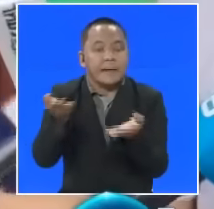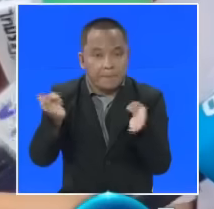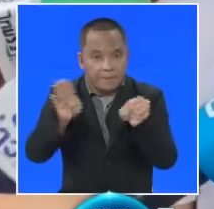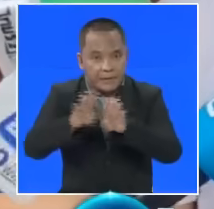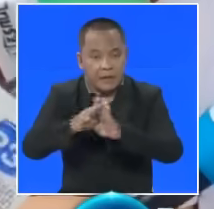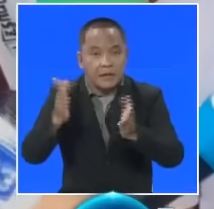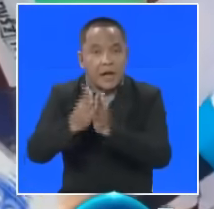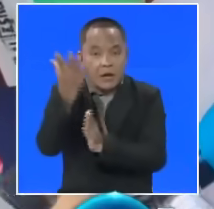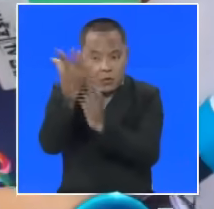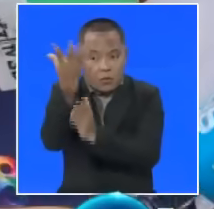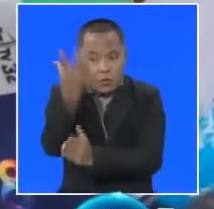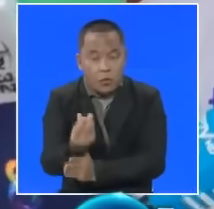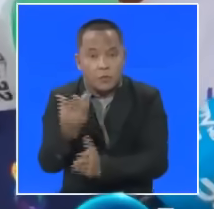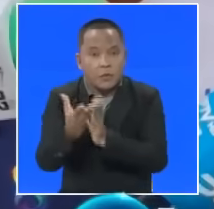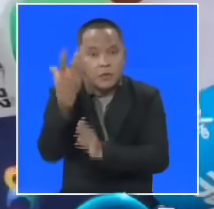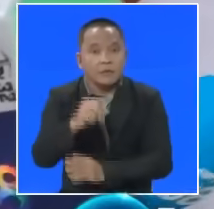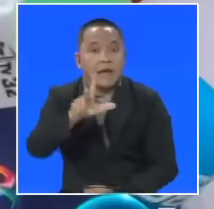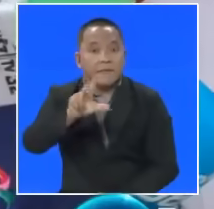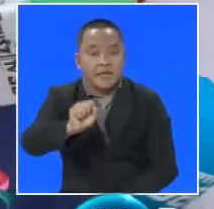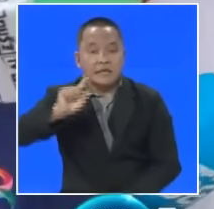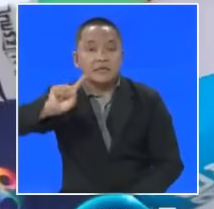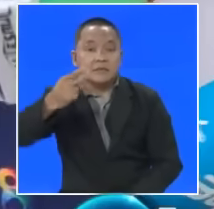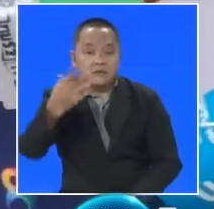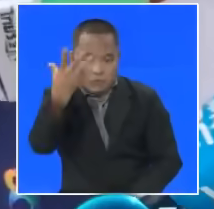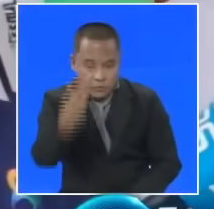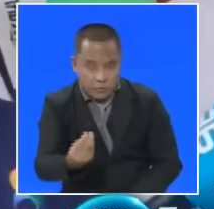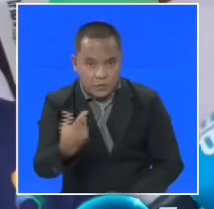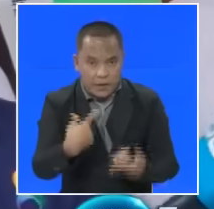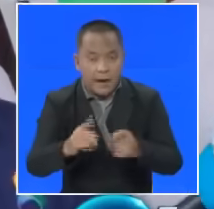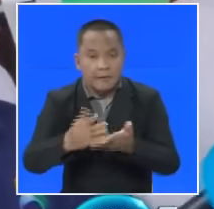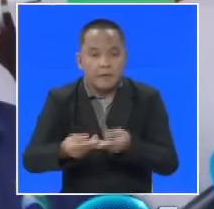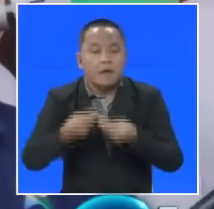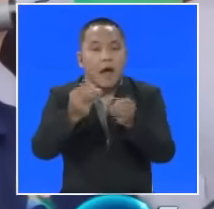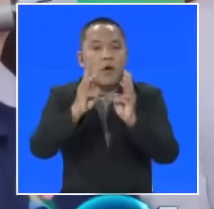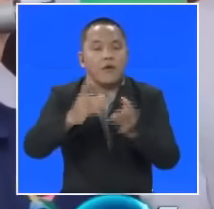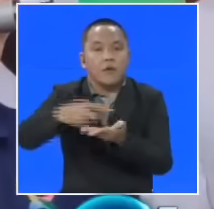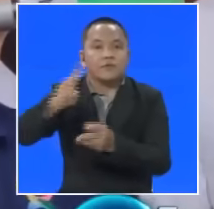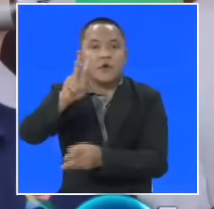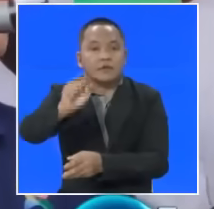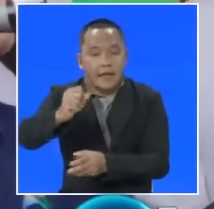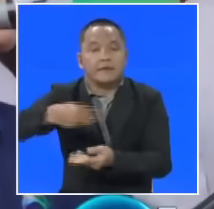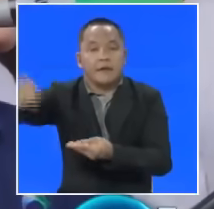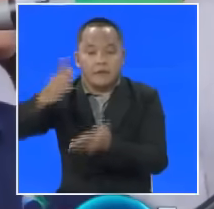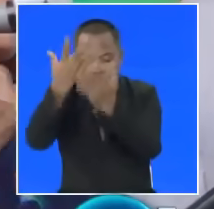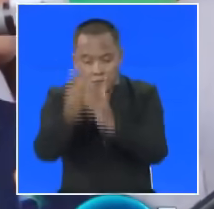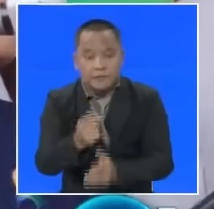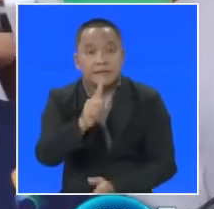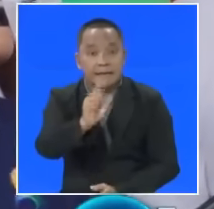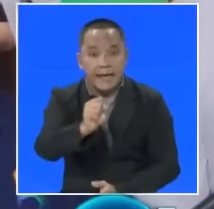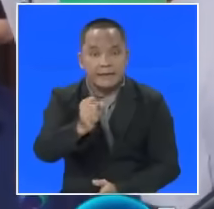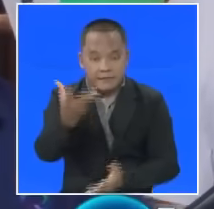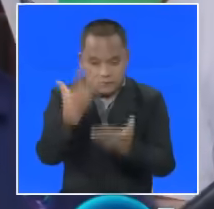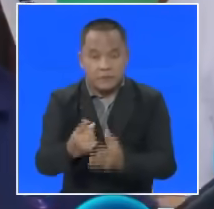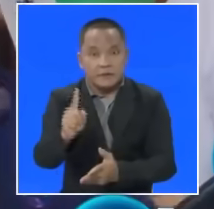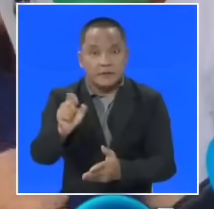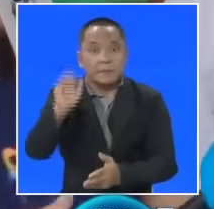นั้นมีเงินเหลือในบัญชีอยู่ที่ 310,000 บาทให้คืนกับทางเว็บไป 200,000 บาทเหลืออีกกว่า 100,000 บาทตอน